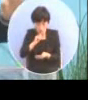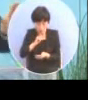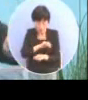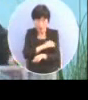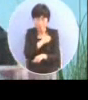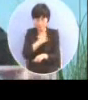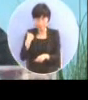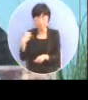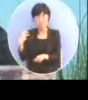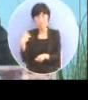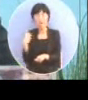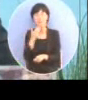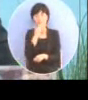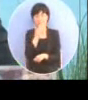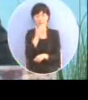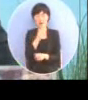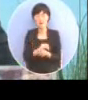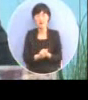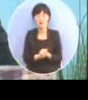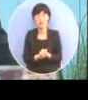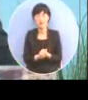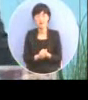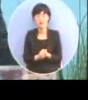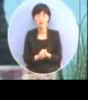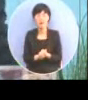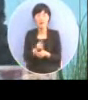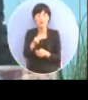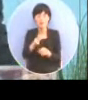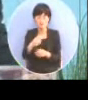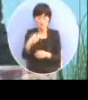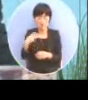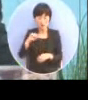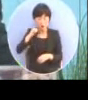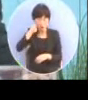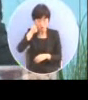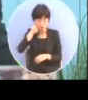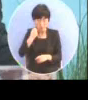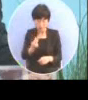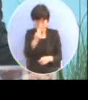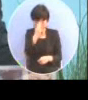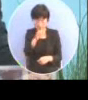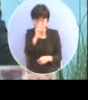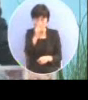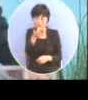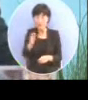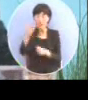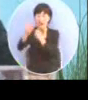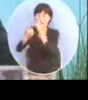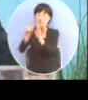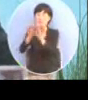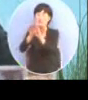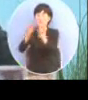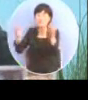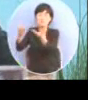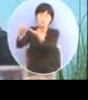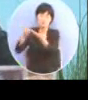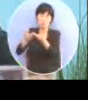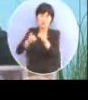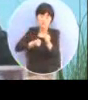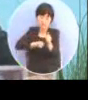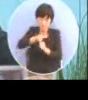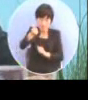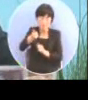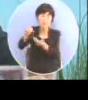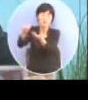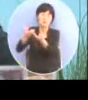Đừng có sợ hãi, Chúa chỉ cho chúng ta cái những cái thử thách đủ sức mà thôi. Nếu như có khó khăn, Chúa sẽ mở đường và Chúa sẽ làm